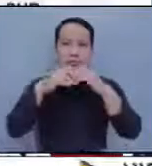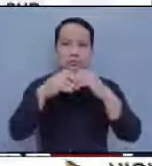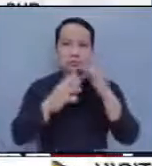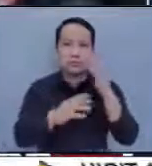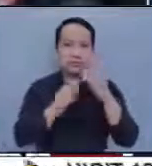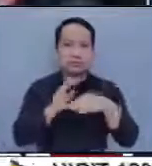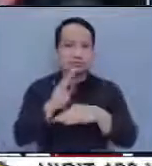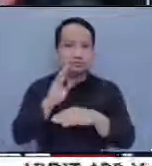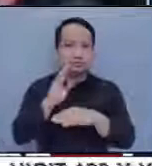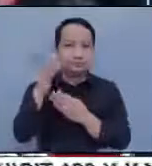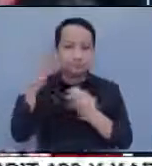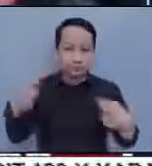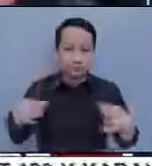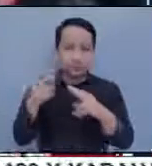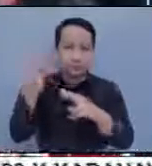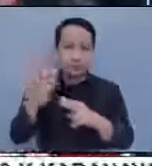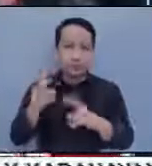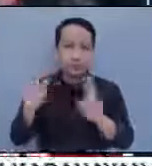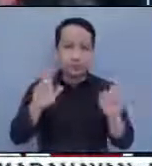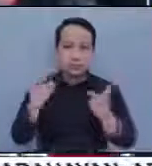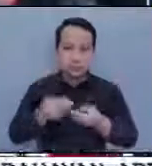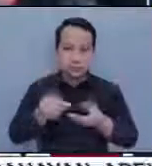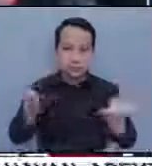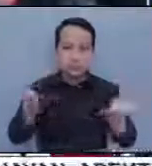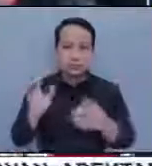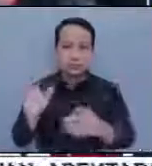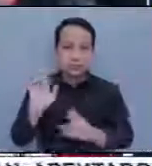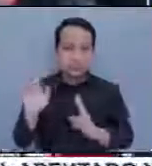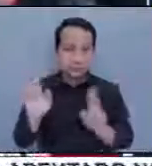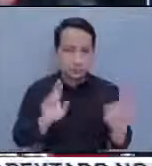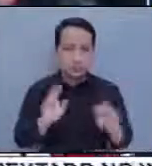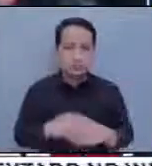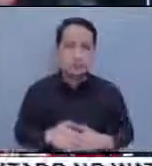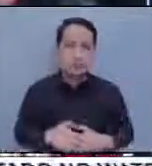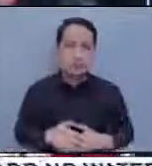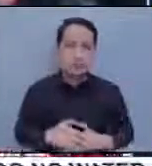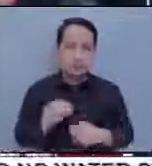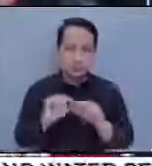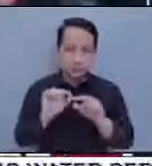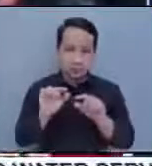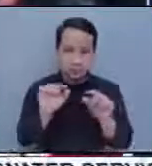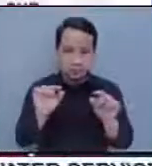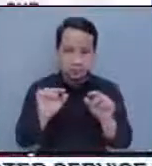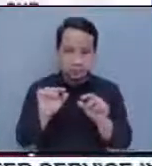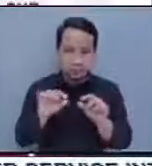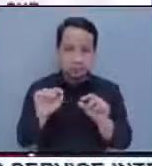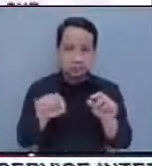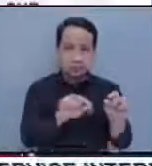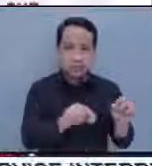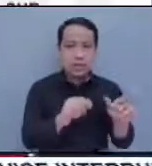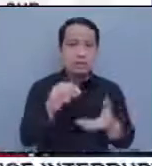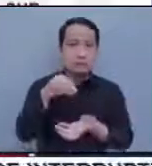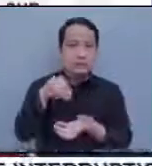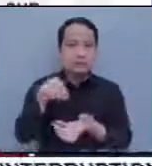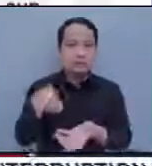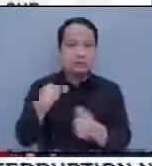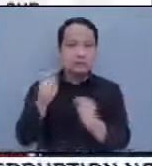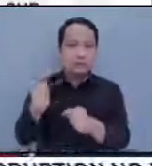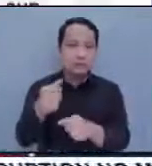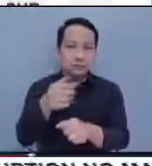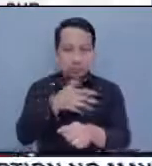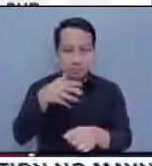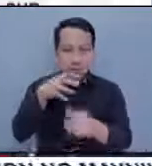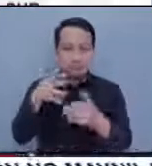na ito, handa na po kami magbigay ng mga pamuto o mga seedlings po. Dagdag pa ng